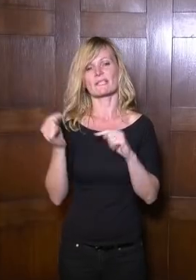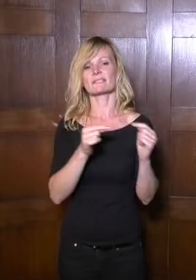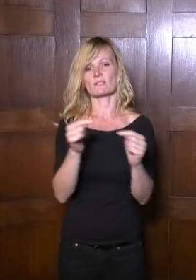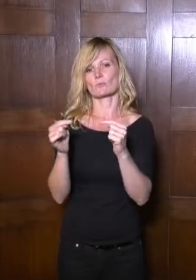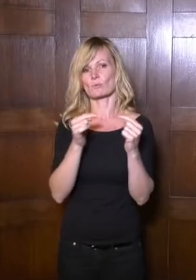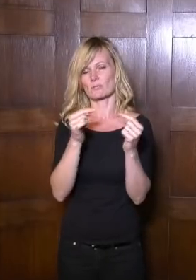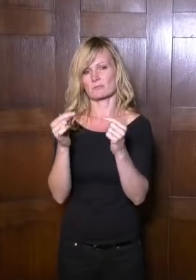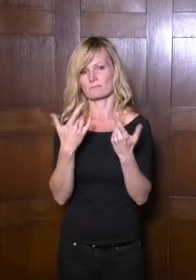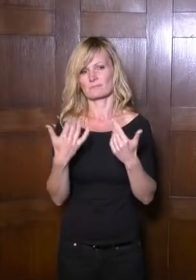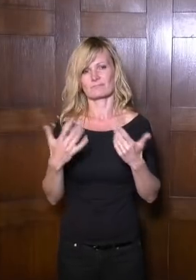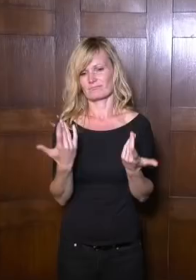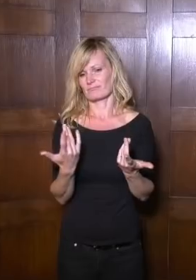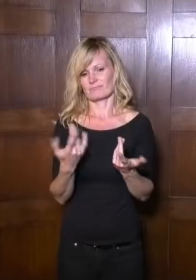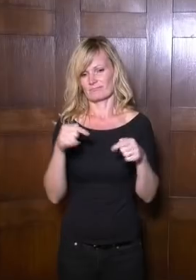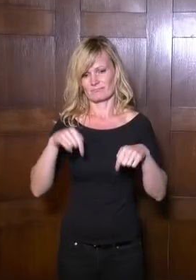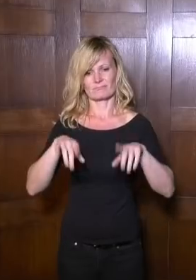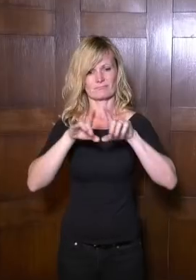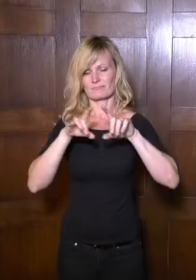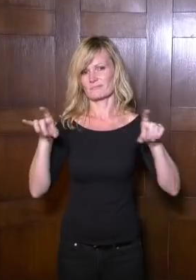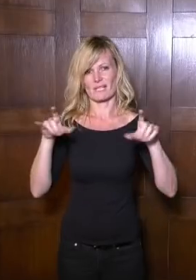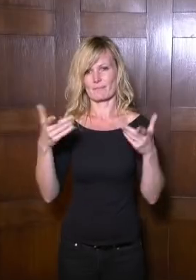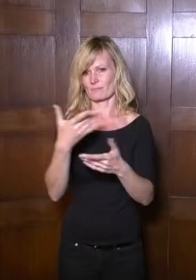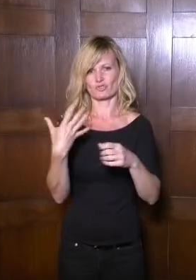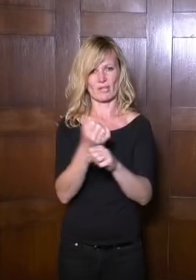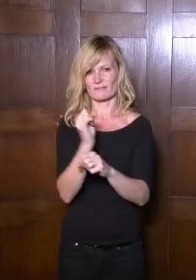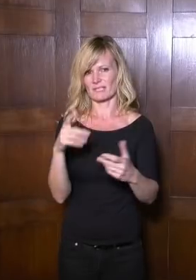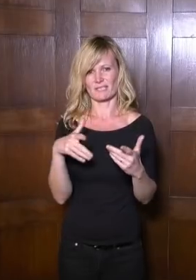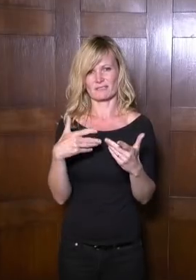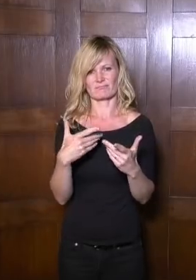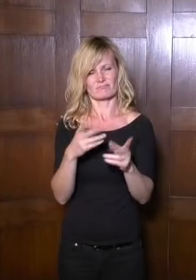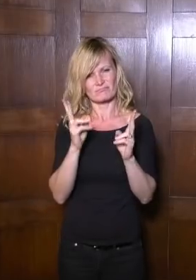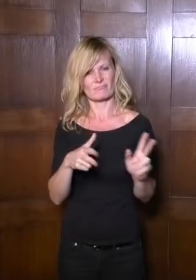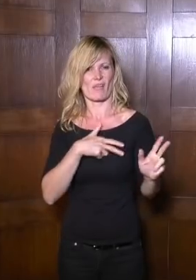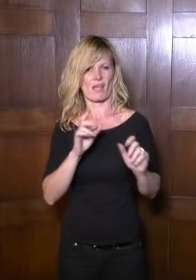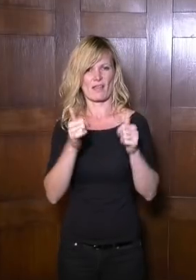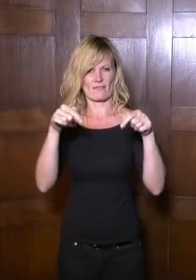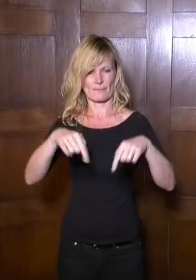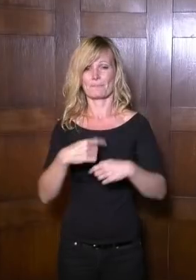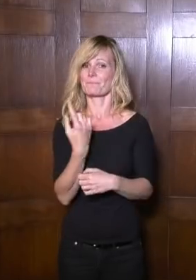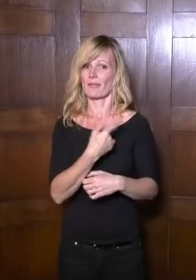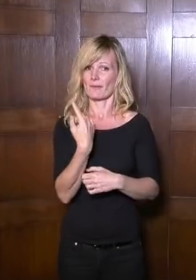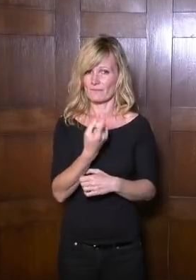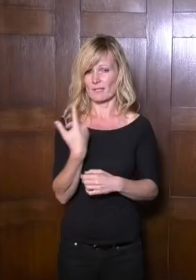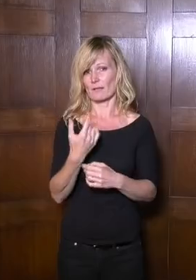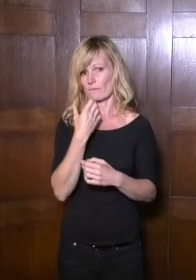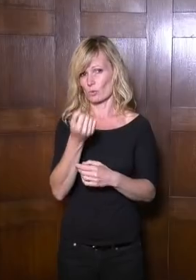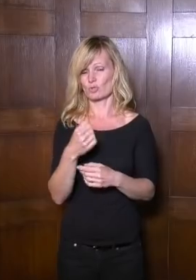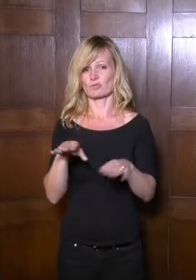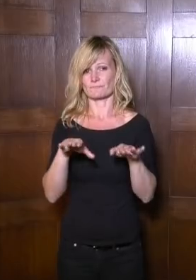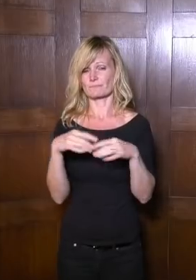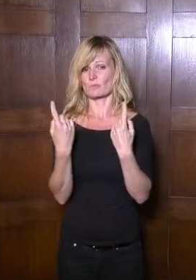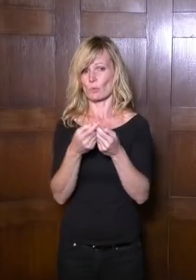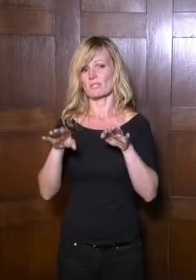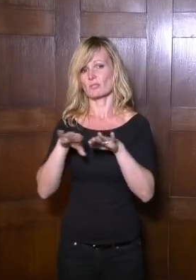nicht leisten können. Der von uns als Bürgern angestrebte Runde Tisch 2020 wird